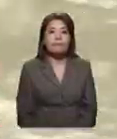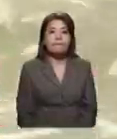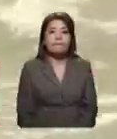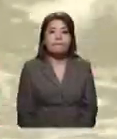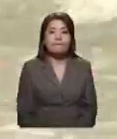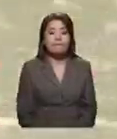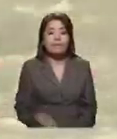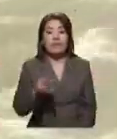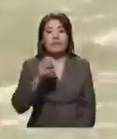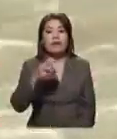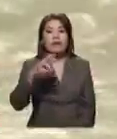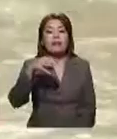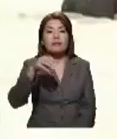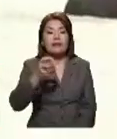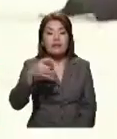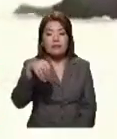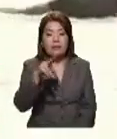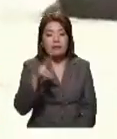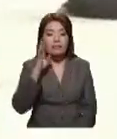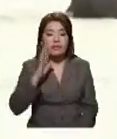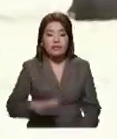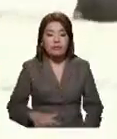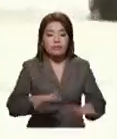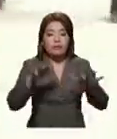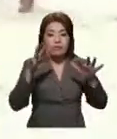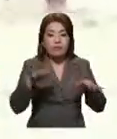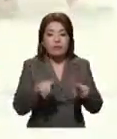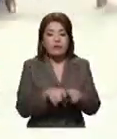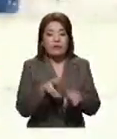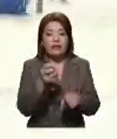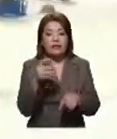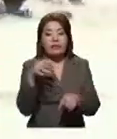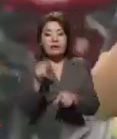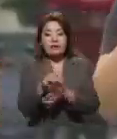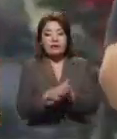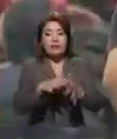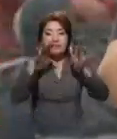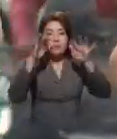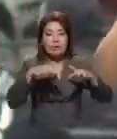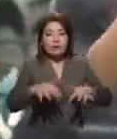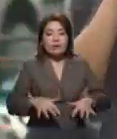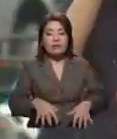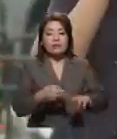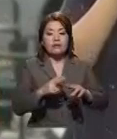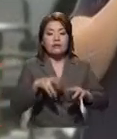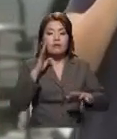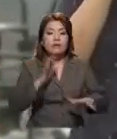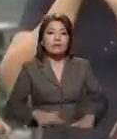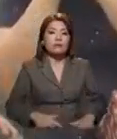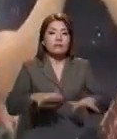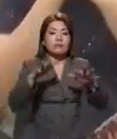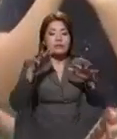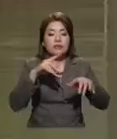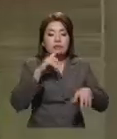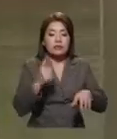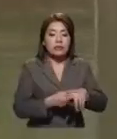Таиланд тем временем заливает водой. Сразу в двух провинциях, Наратхиват и Яла, из-за продолжительных ливней затопило дороги и дома, что привело к сильнейшему наводнению.